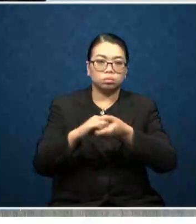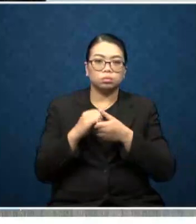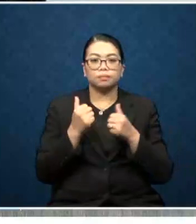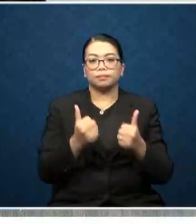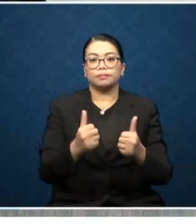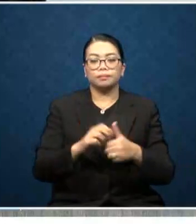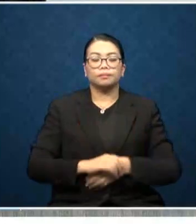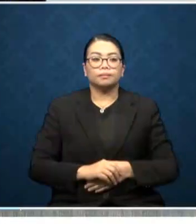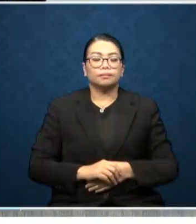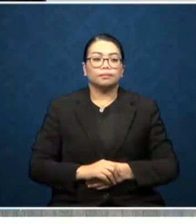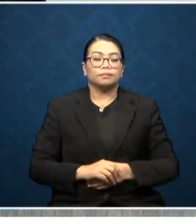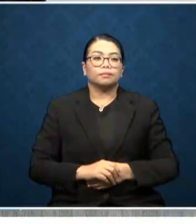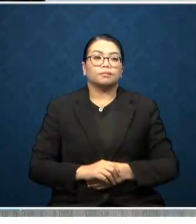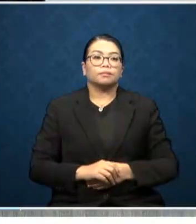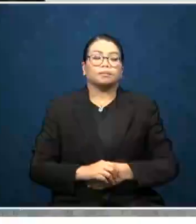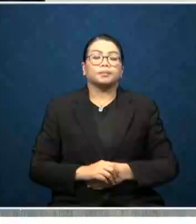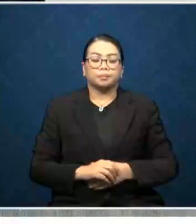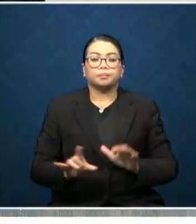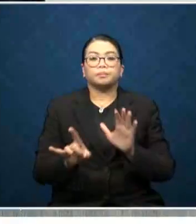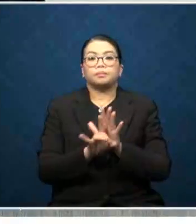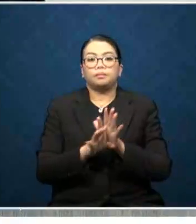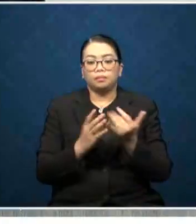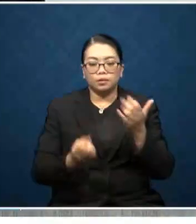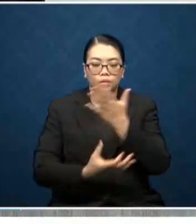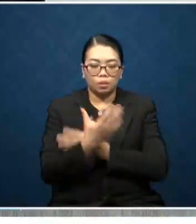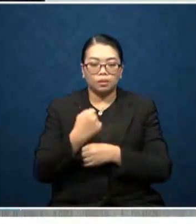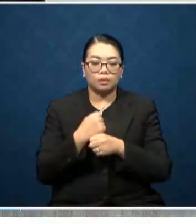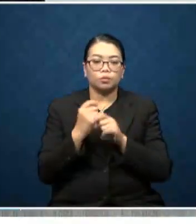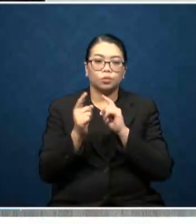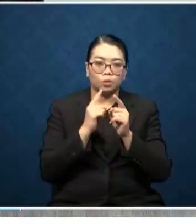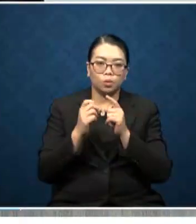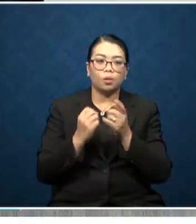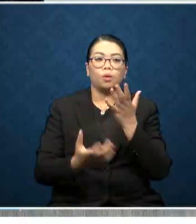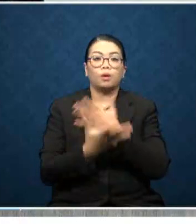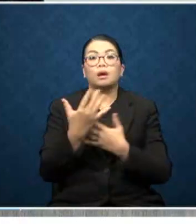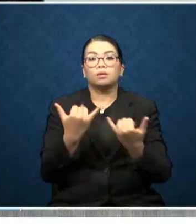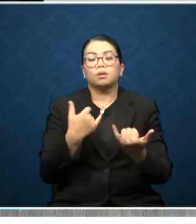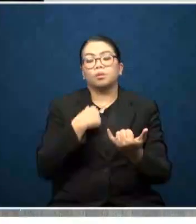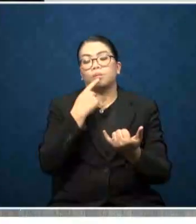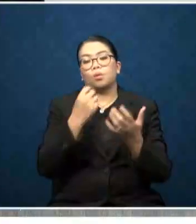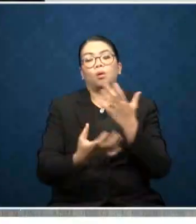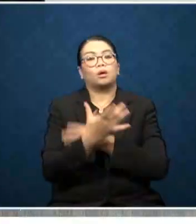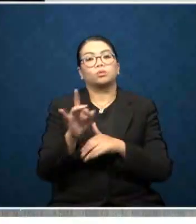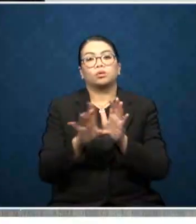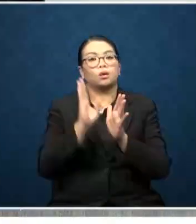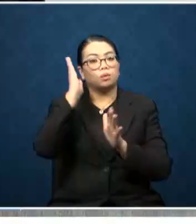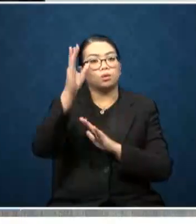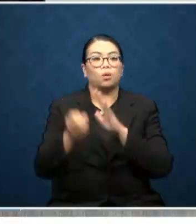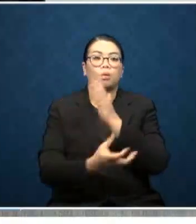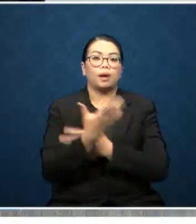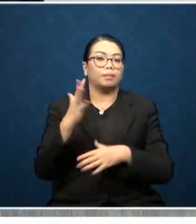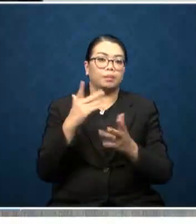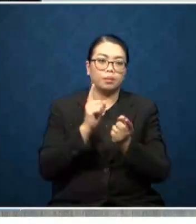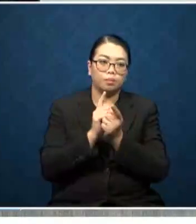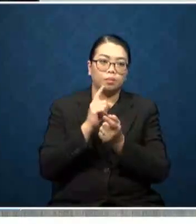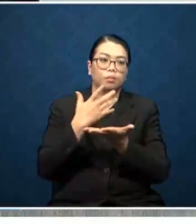นั้นแล้วก็มันเป็นครั้งสุดท้ายที่จะได้มีโอกาสมาพูดกับท่านในโอกาสตรงนี้คงไม่มีโอกาสใดอีกแล้ว